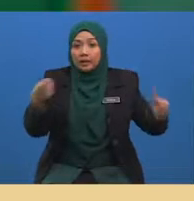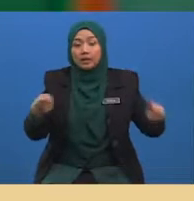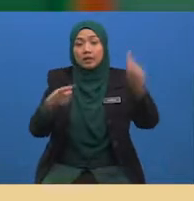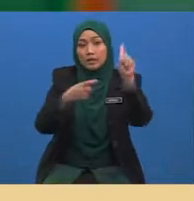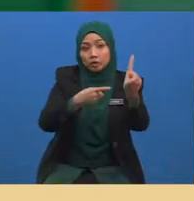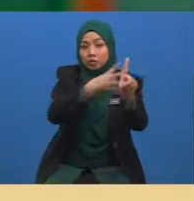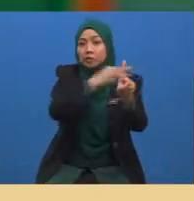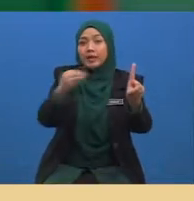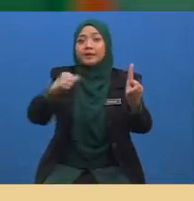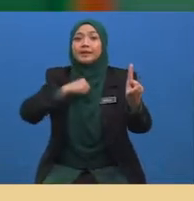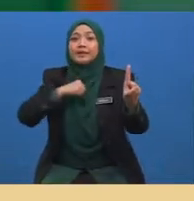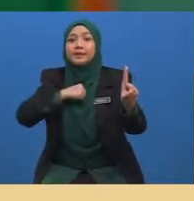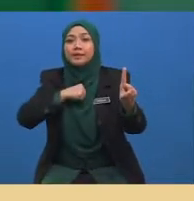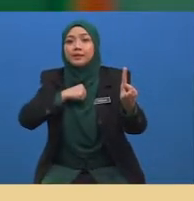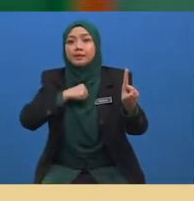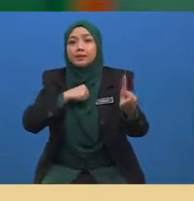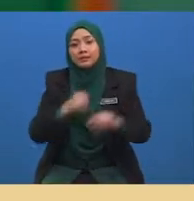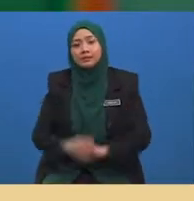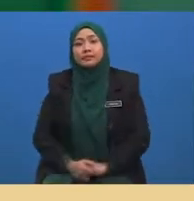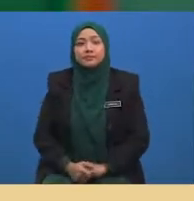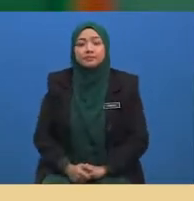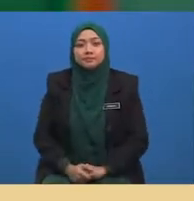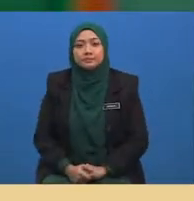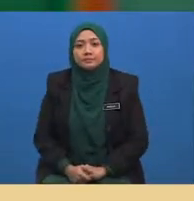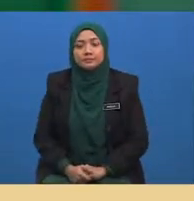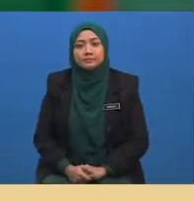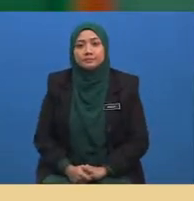dan 1. Faham ya?